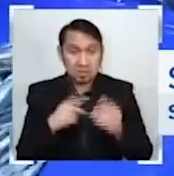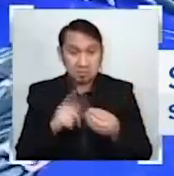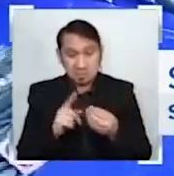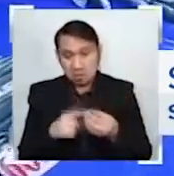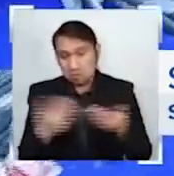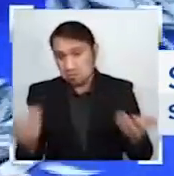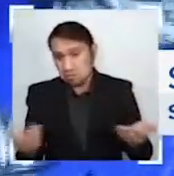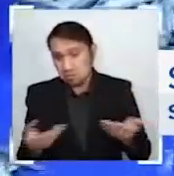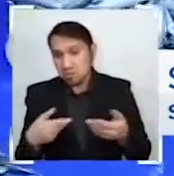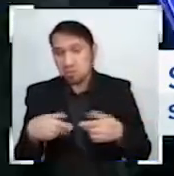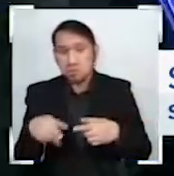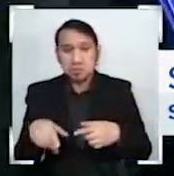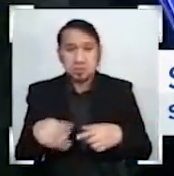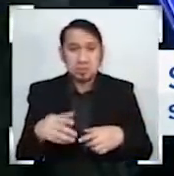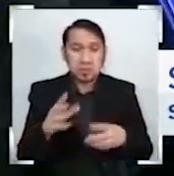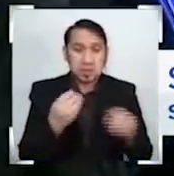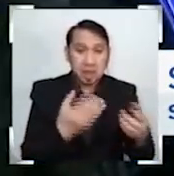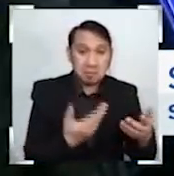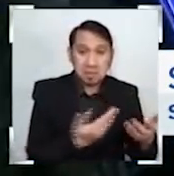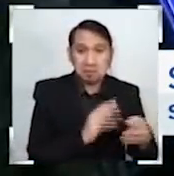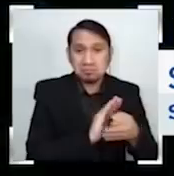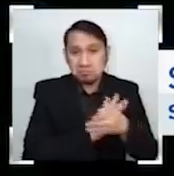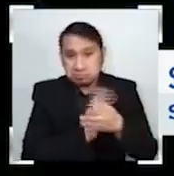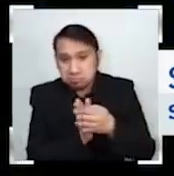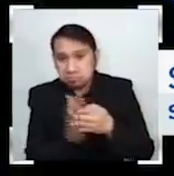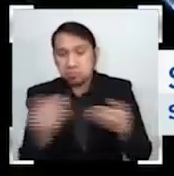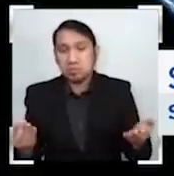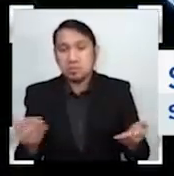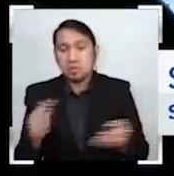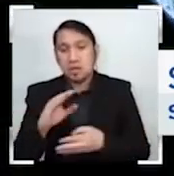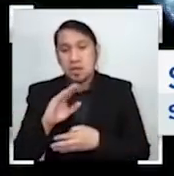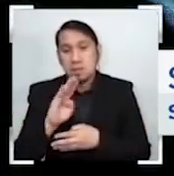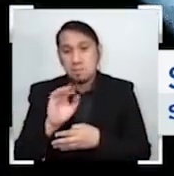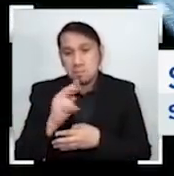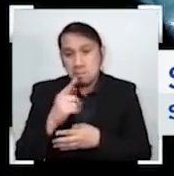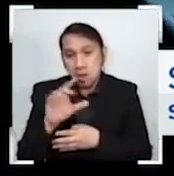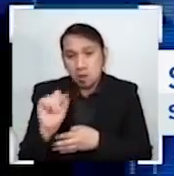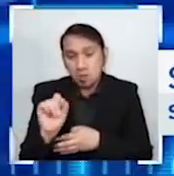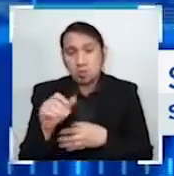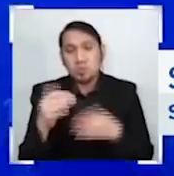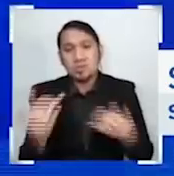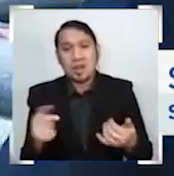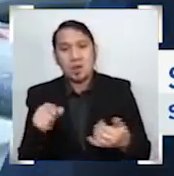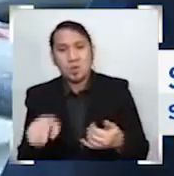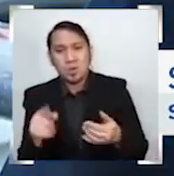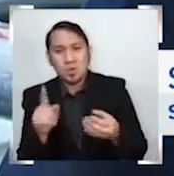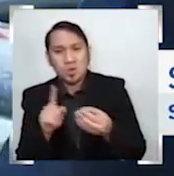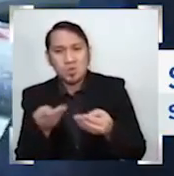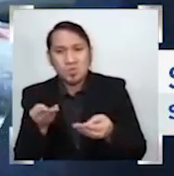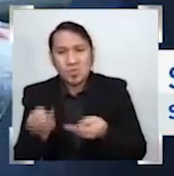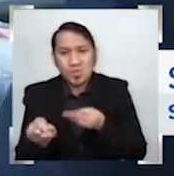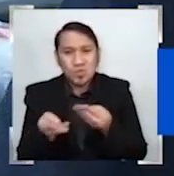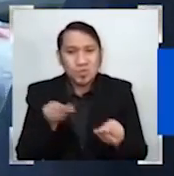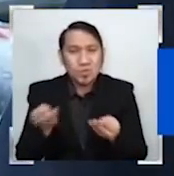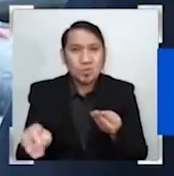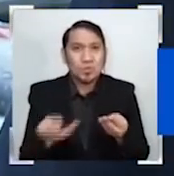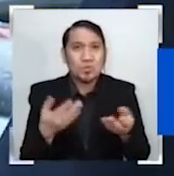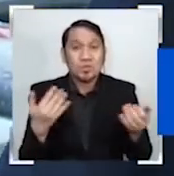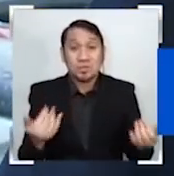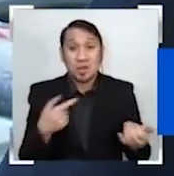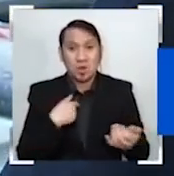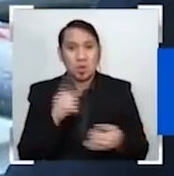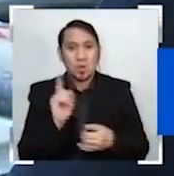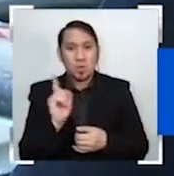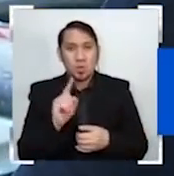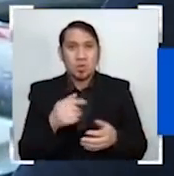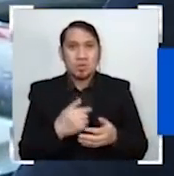na nag-uumapaw sa dami, kakaunti ang supply ng mga sariwang isdang dagat dito sa Commonwealth Market. Ang pumapasok ngayon sa market namin puro